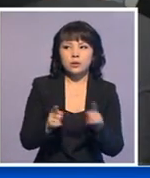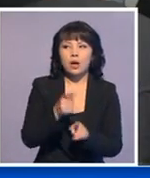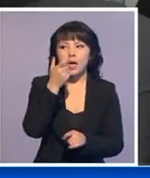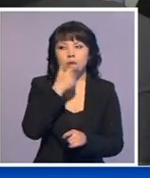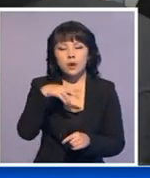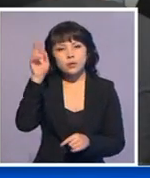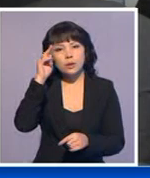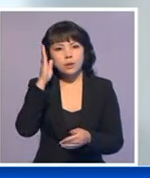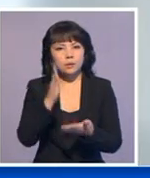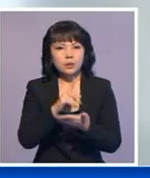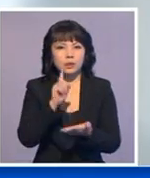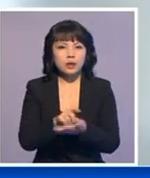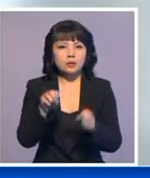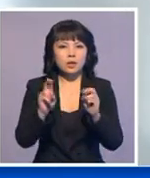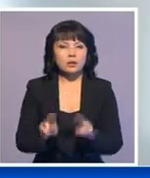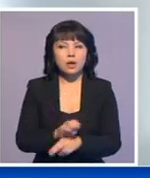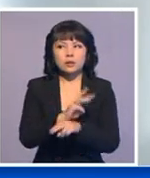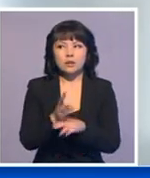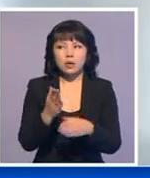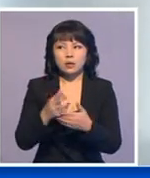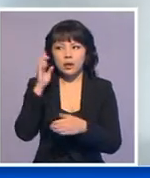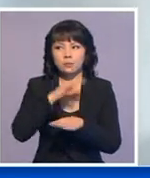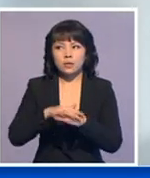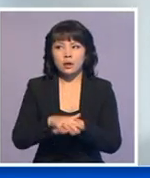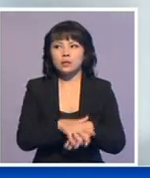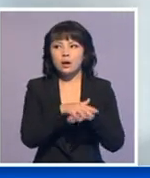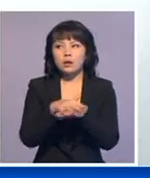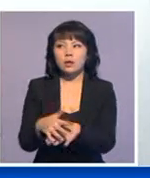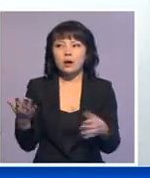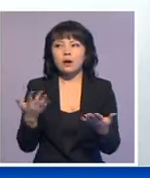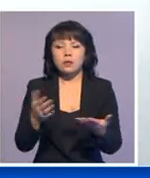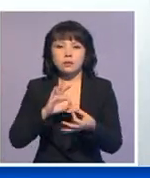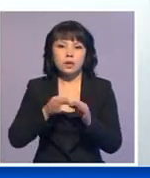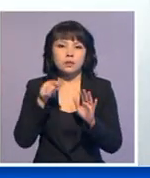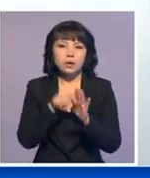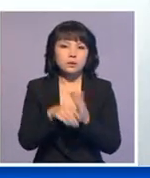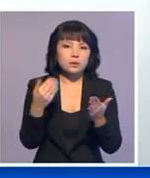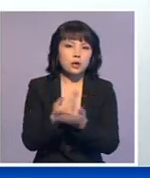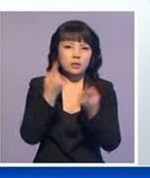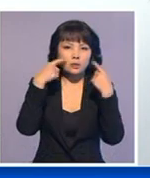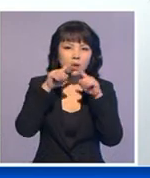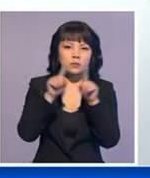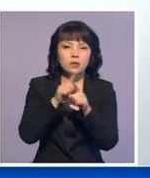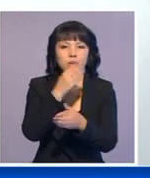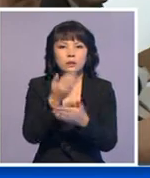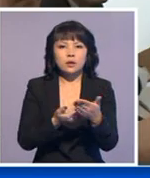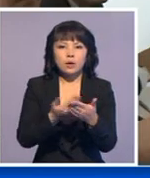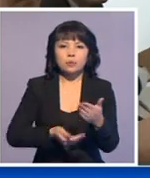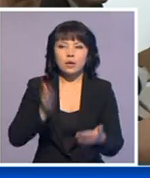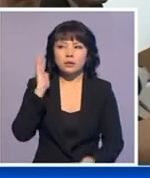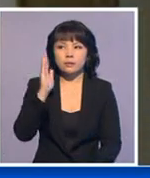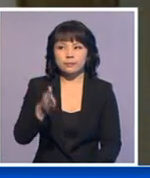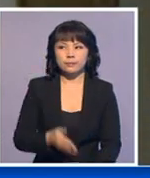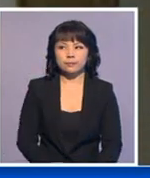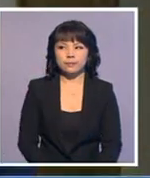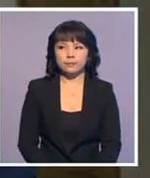үйренеді. Мамандар оларға мемлекет қаржысын тиімді пайдалануды, жаңа технологияны пайдаланудың әдістерін түсіндіреді.